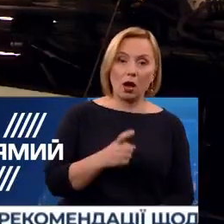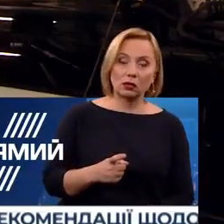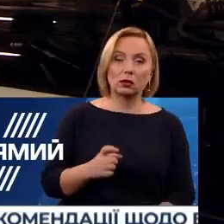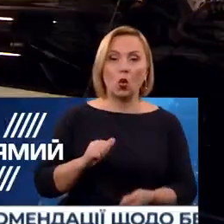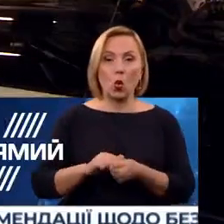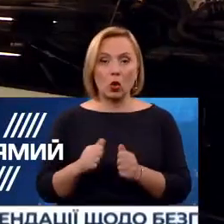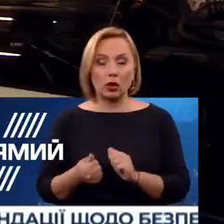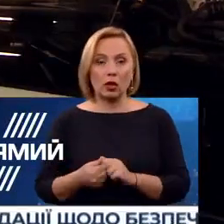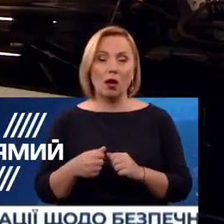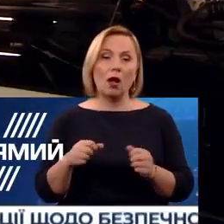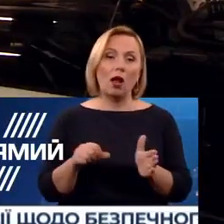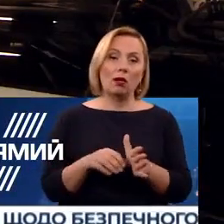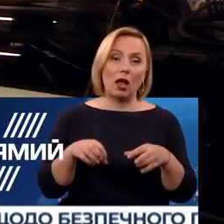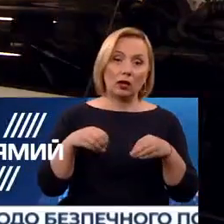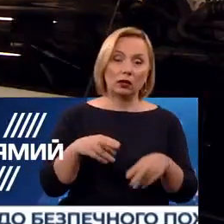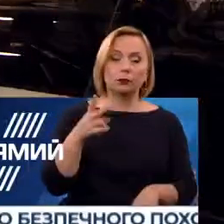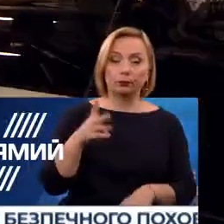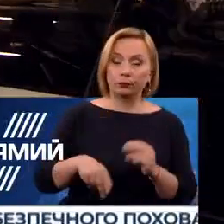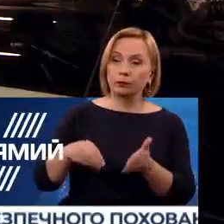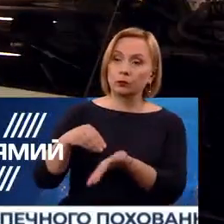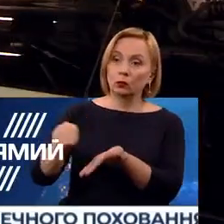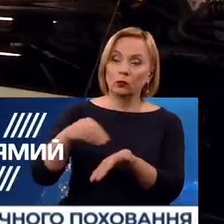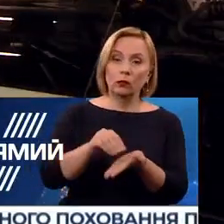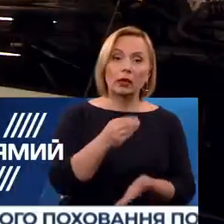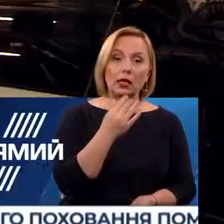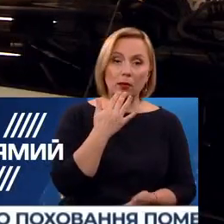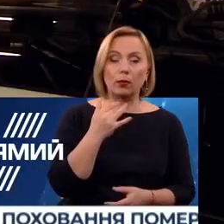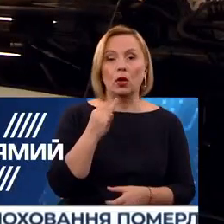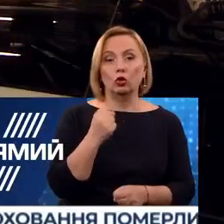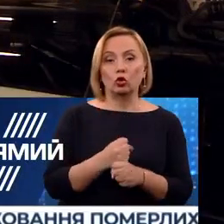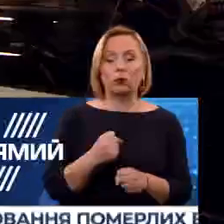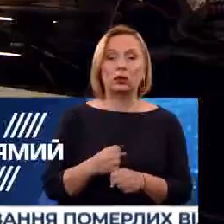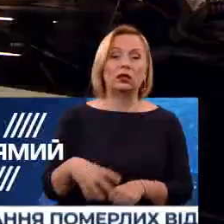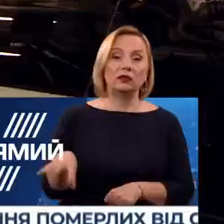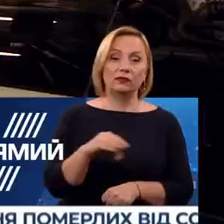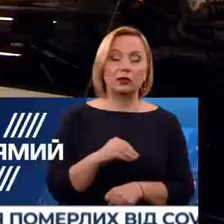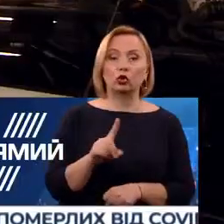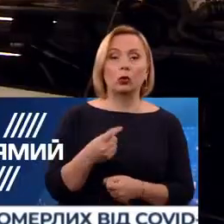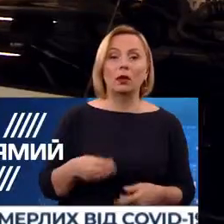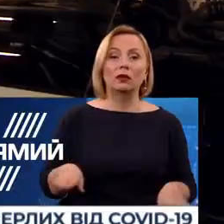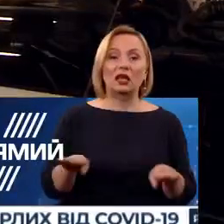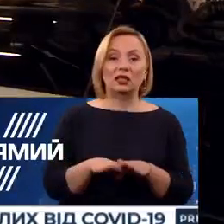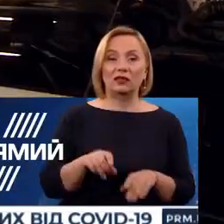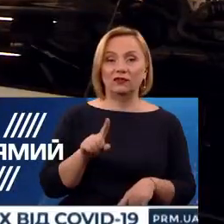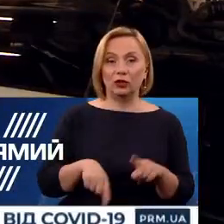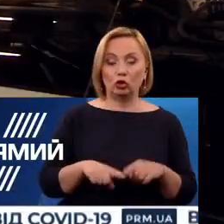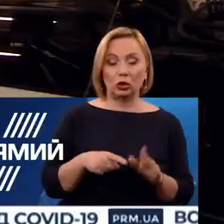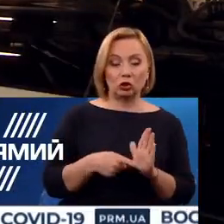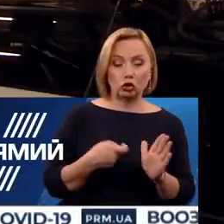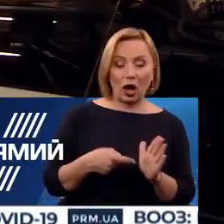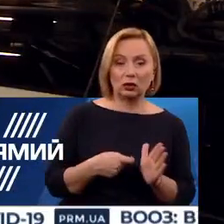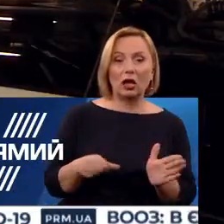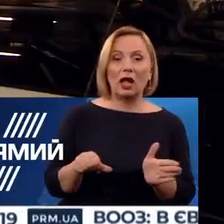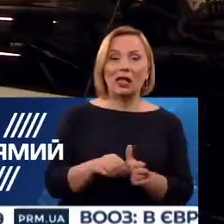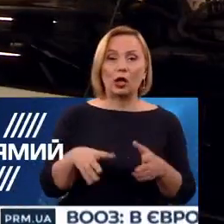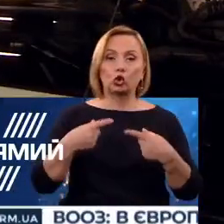власної електрики, припинити купувати імпорт і зробити все для того, щоб не закривати вітчизняні шахти, вітчизняні електростанції